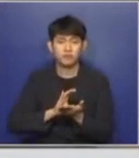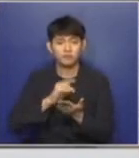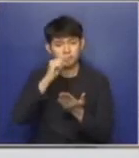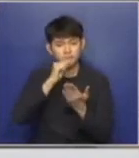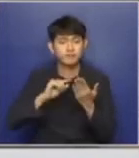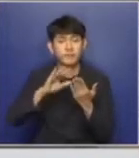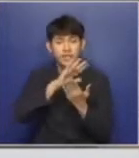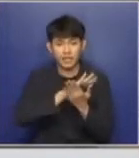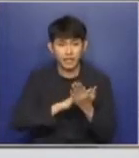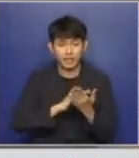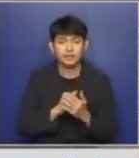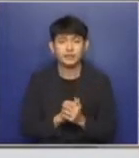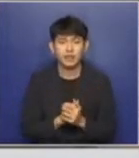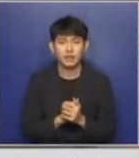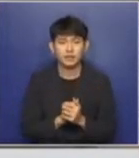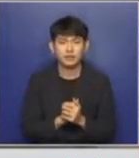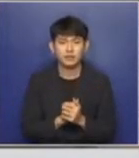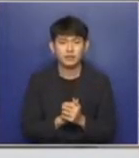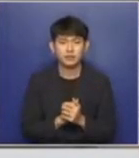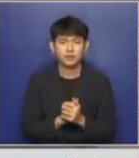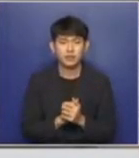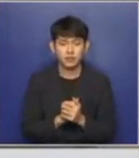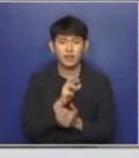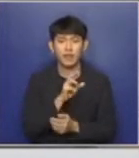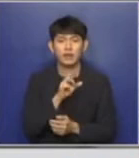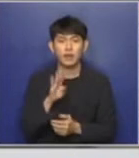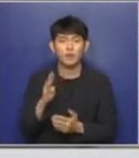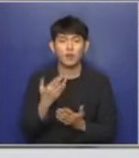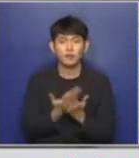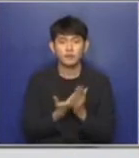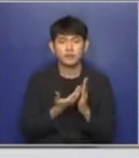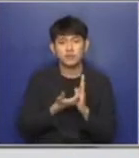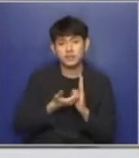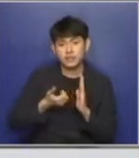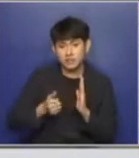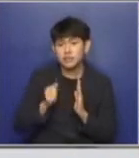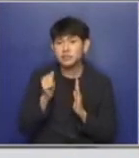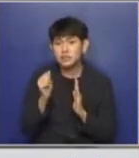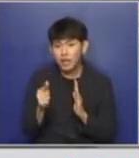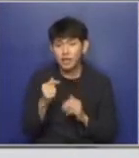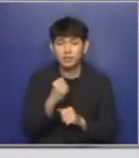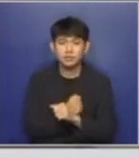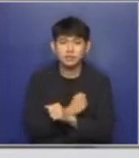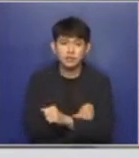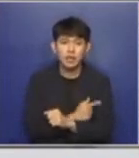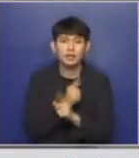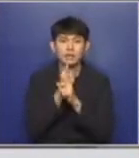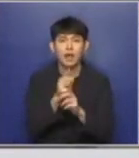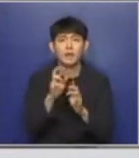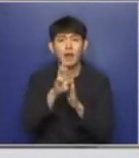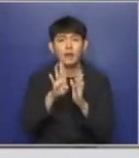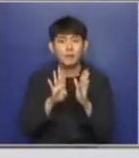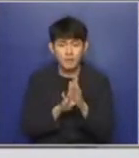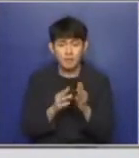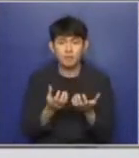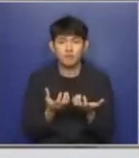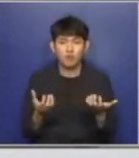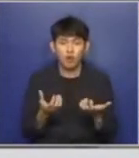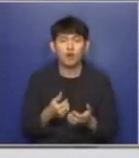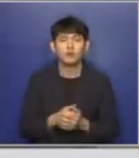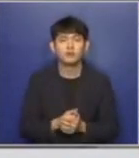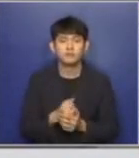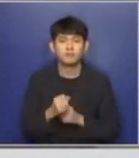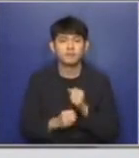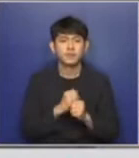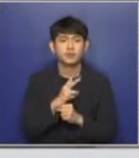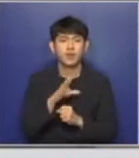ดินที่ใช้ระบบจัดซื้อจัดจ้างนะครับตามระเบียบพัสดุปี2535นั้นก็คือส